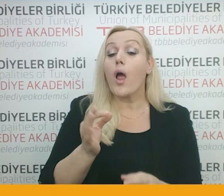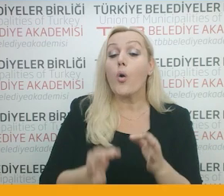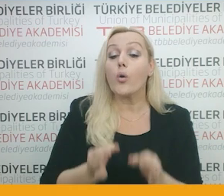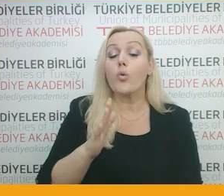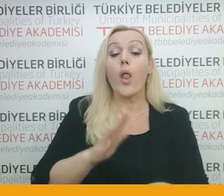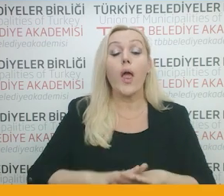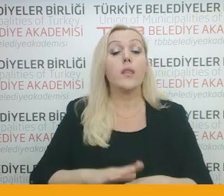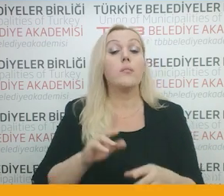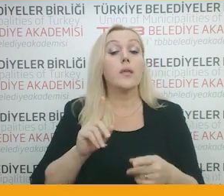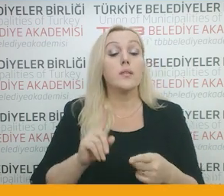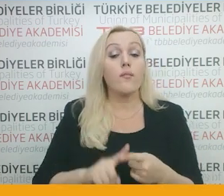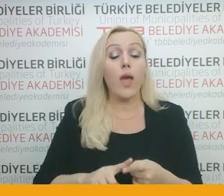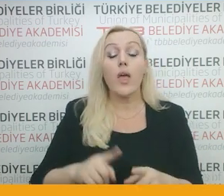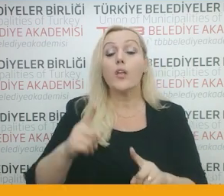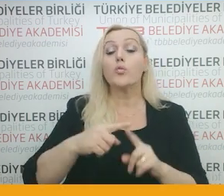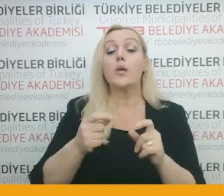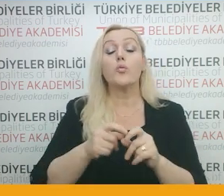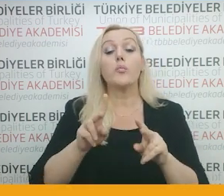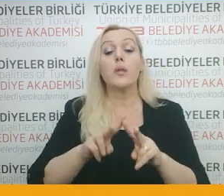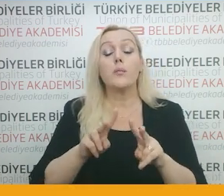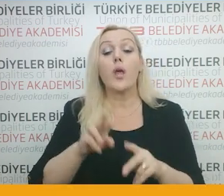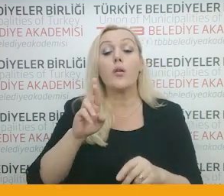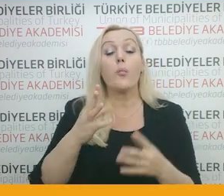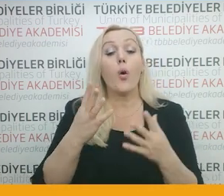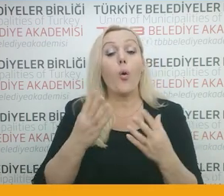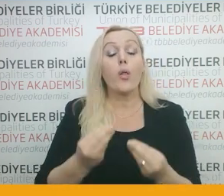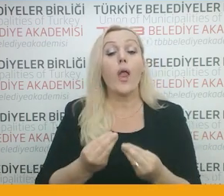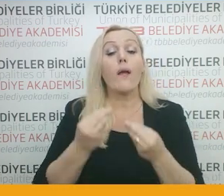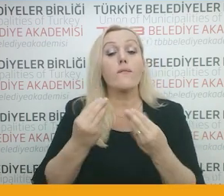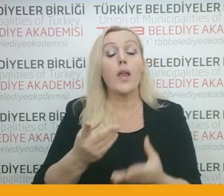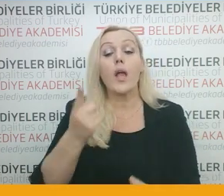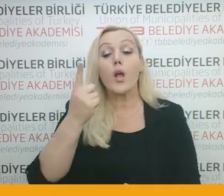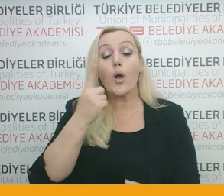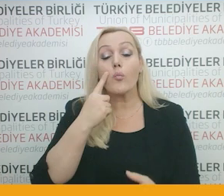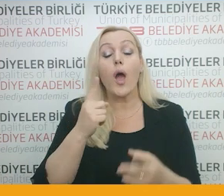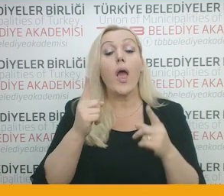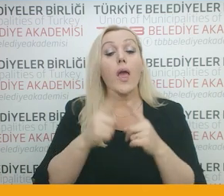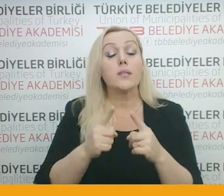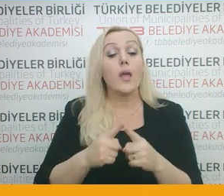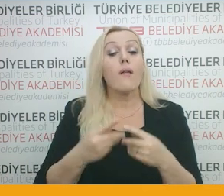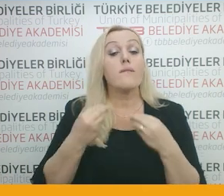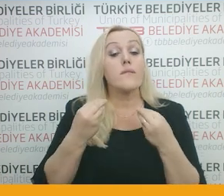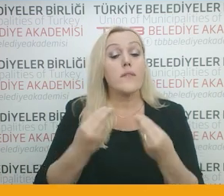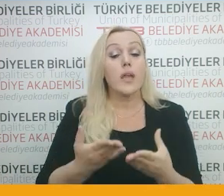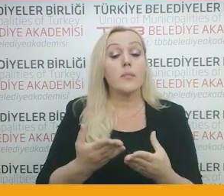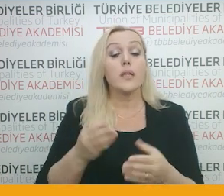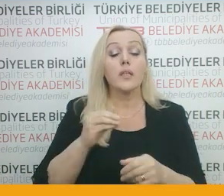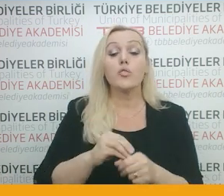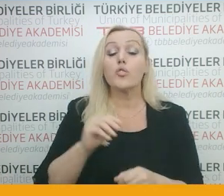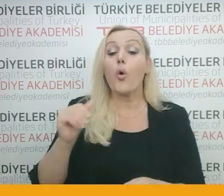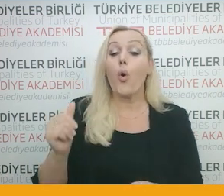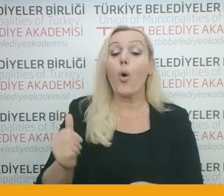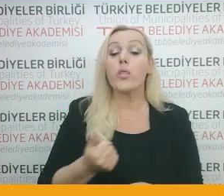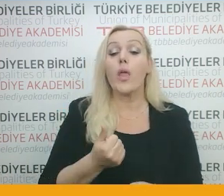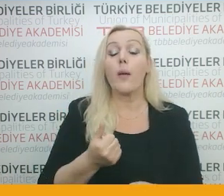incelenmesi ve Türkiye Büyük Millet Meclisi'ne raporlanması yoluyla kamuya da hesap verebilirlik açısından önemli